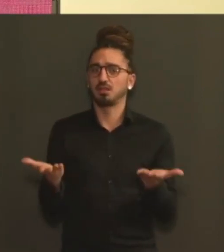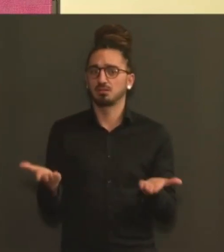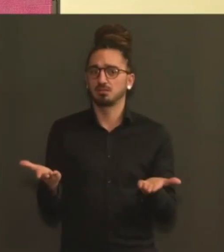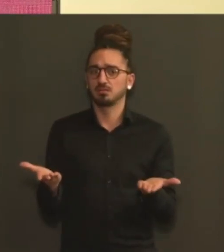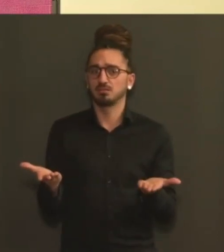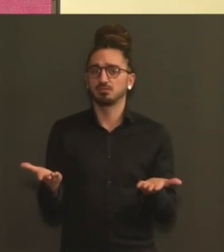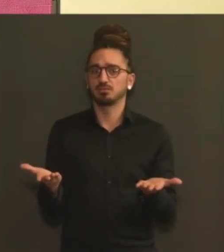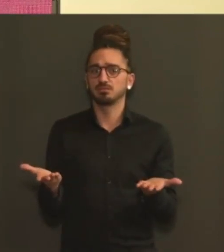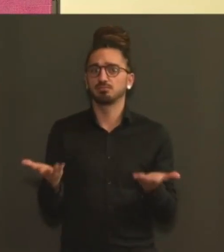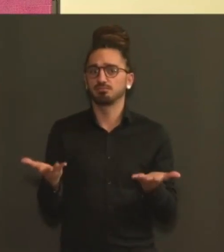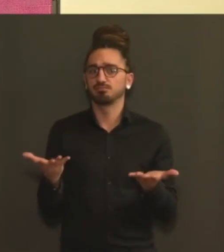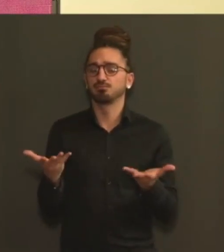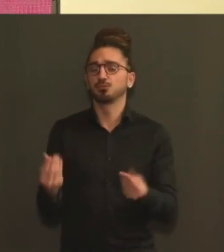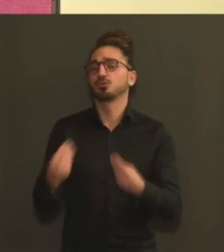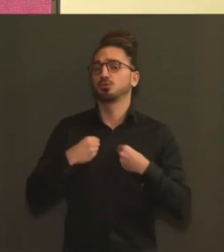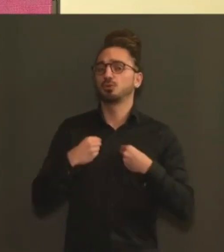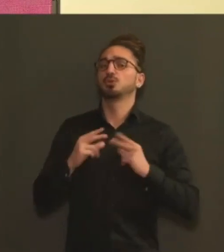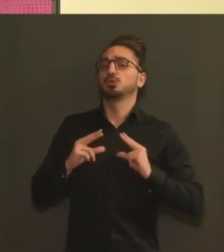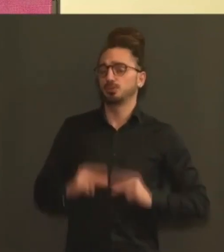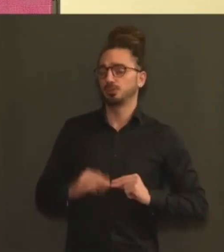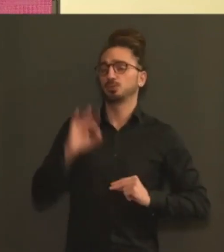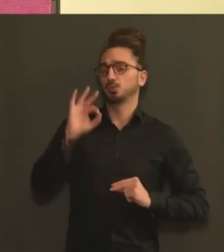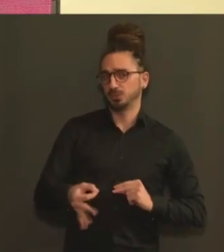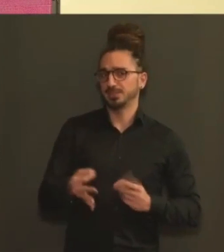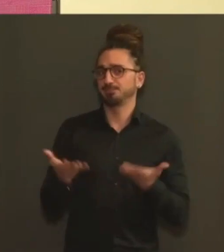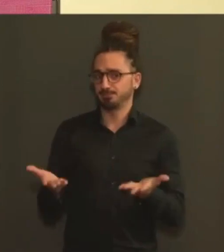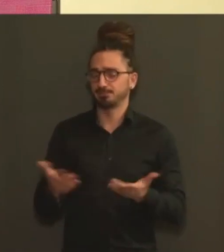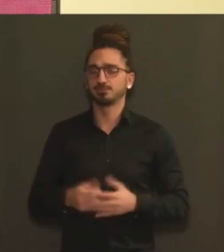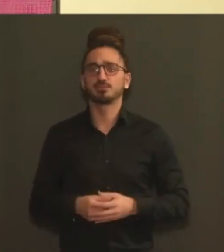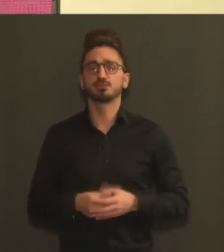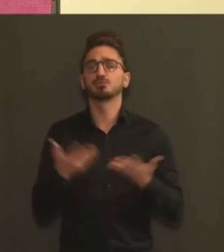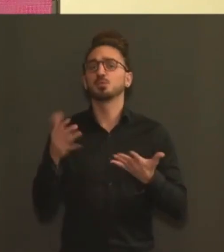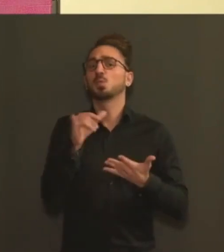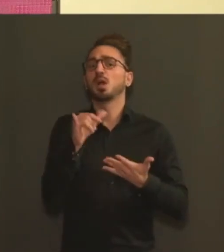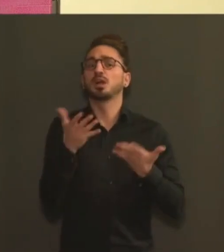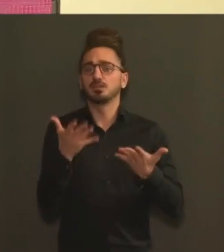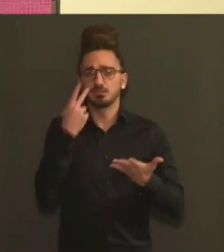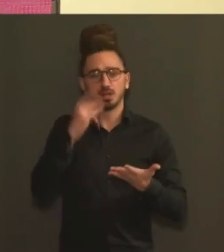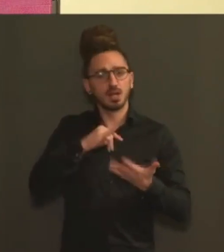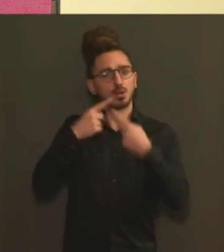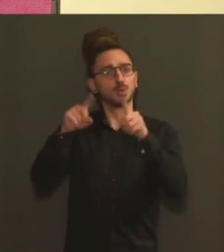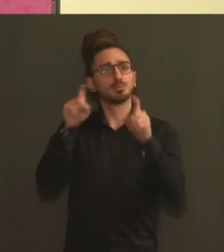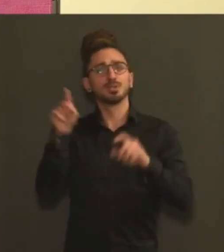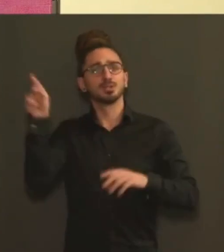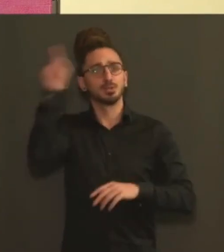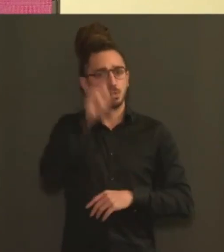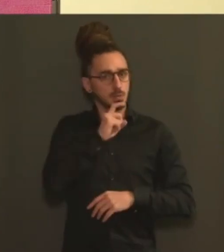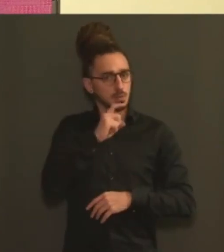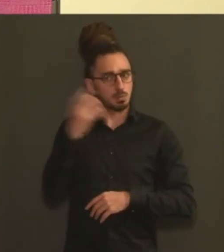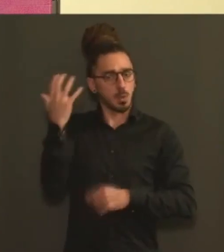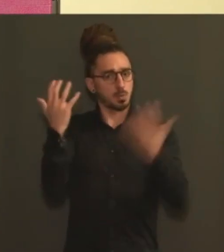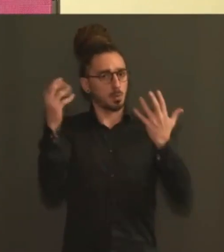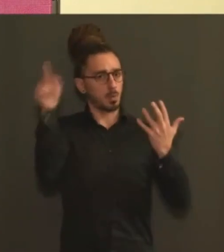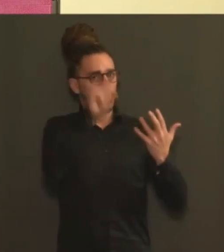bien sûr, mais ça ne suffit pas, c'est que la situation n'est pas meilleure, loin de là, dans la plupart des pays qui nous entourent. Et que globalement